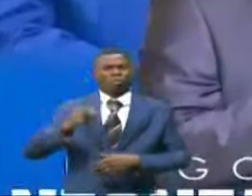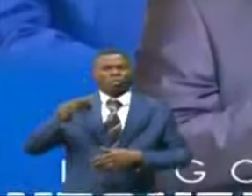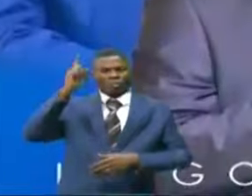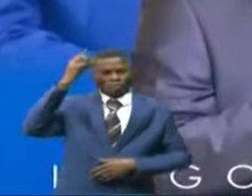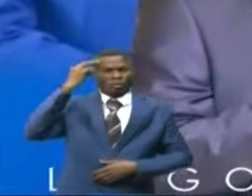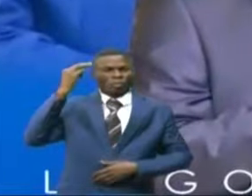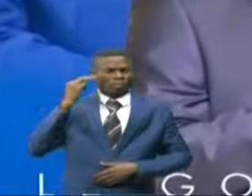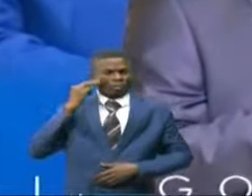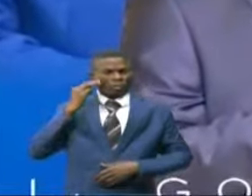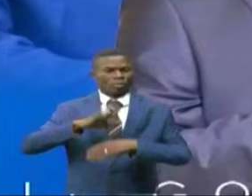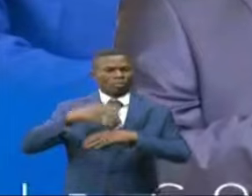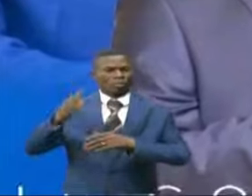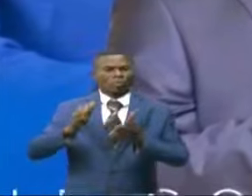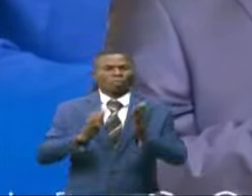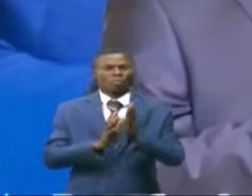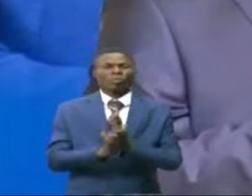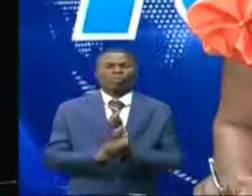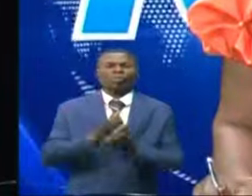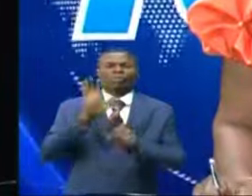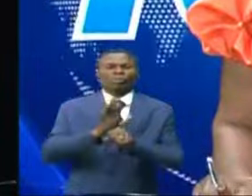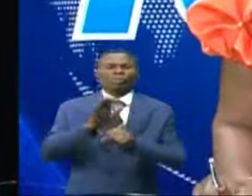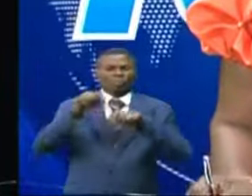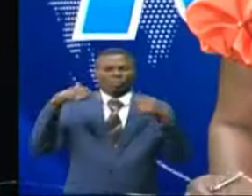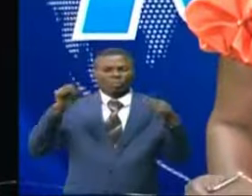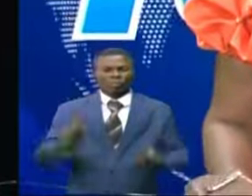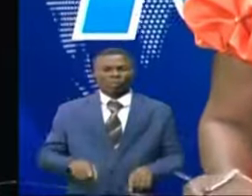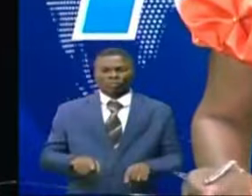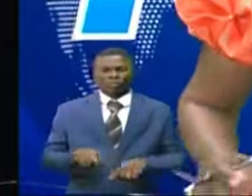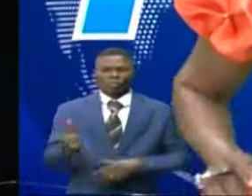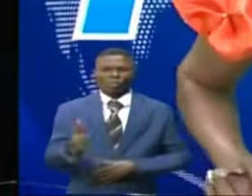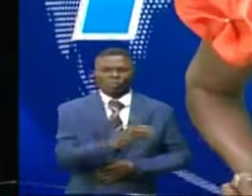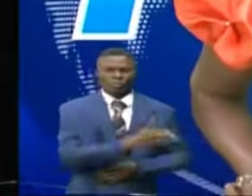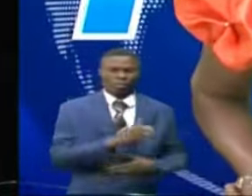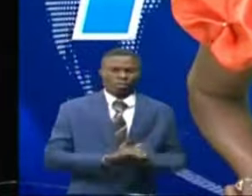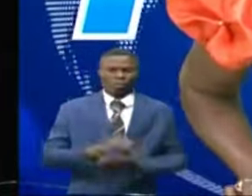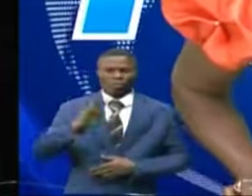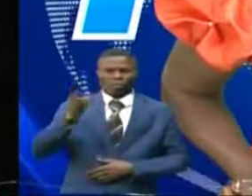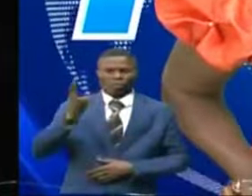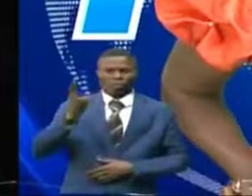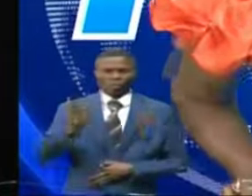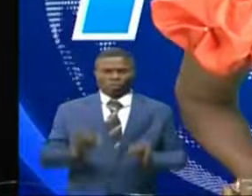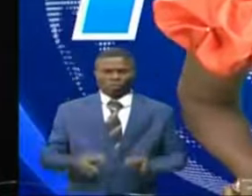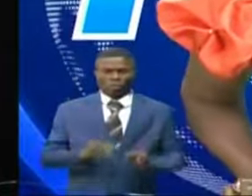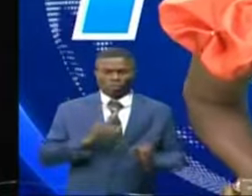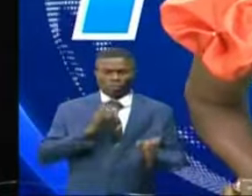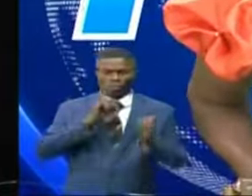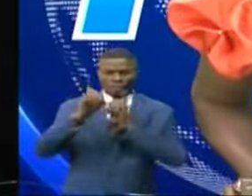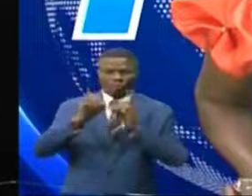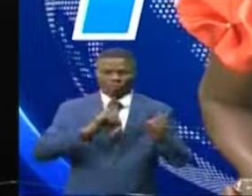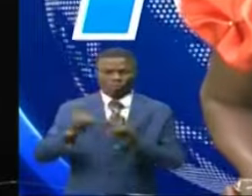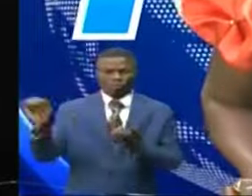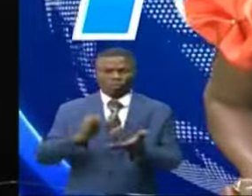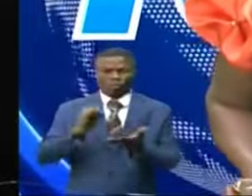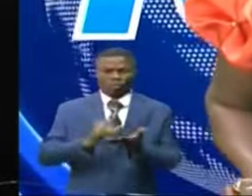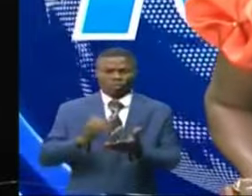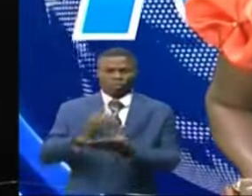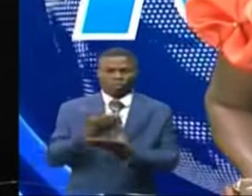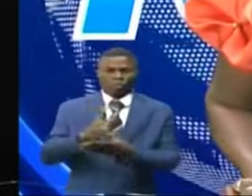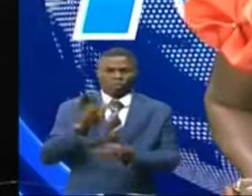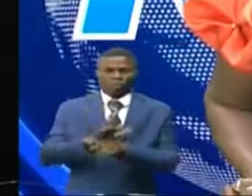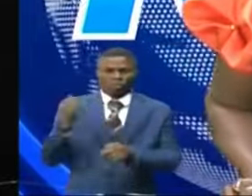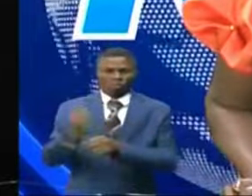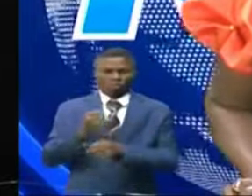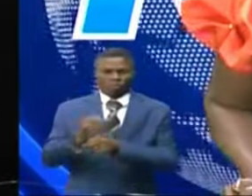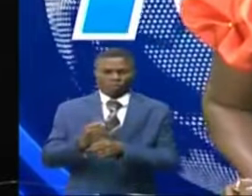revient après plus de 4 décennies. Le troisième forum. Ce dialogue fiscal entre les différents